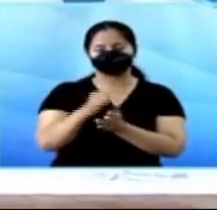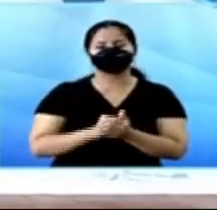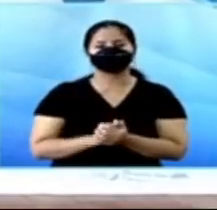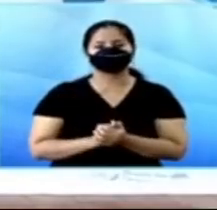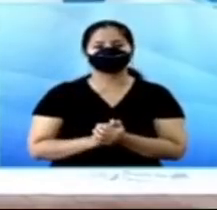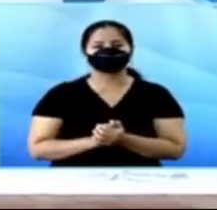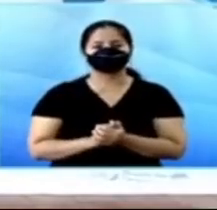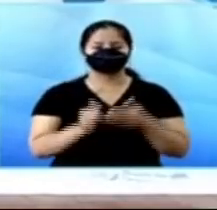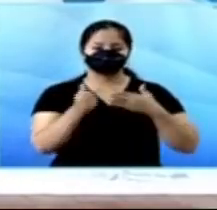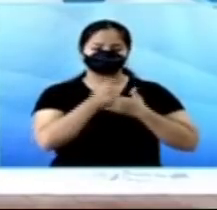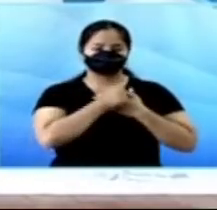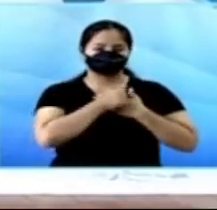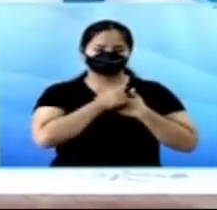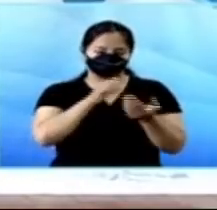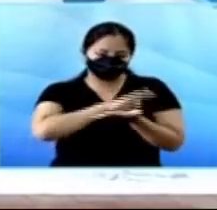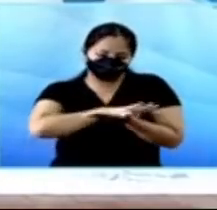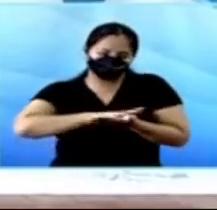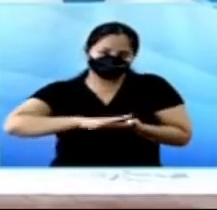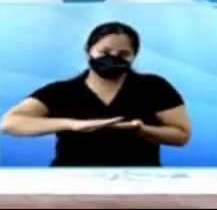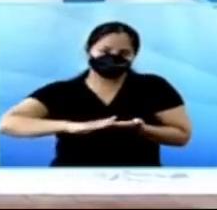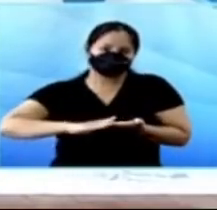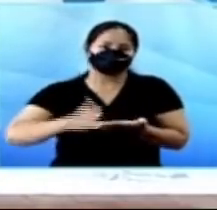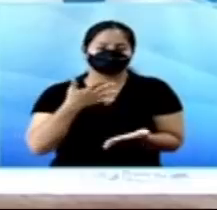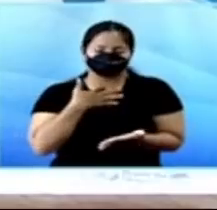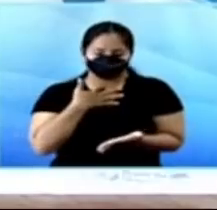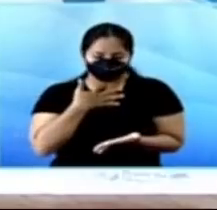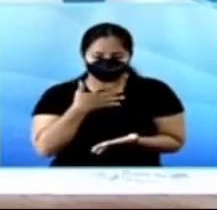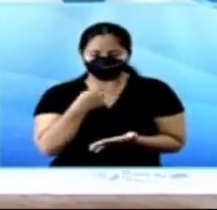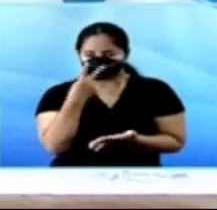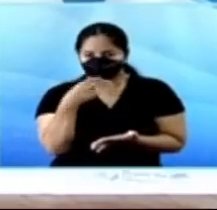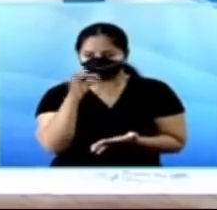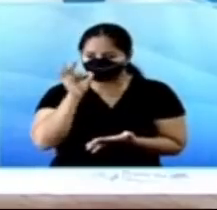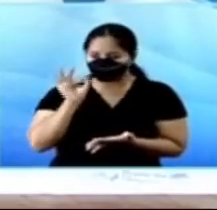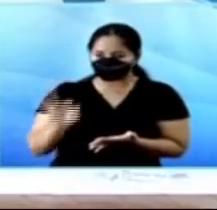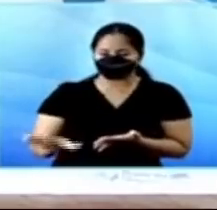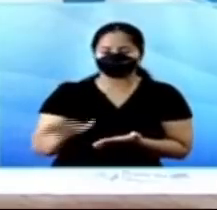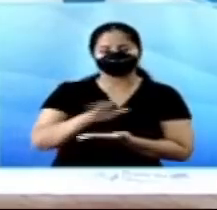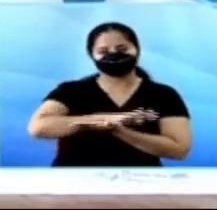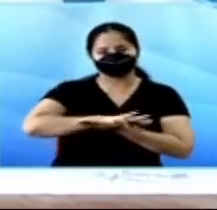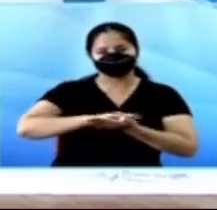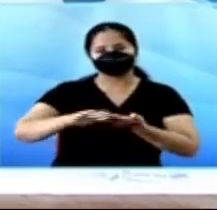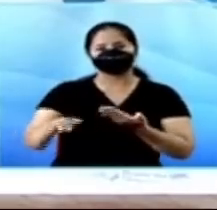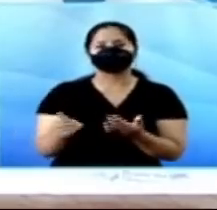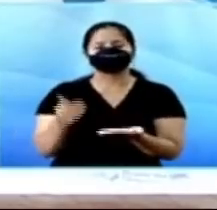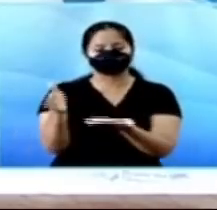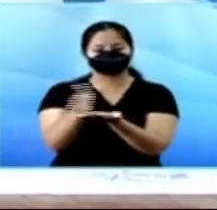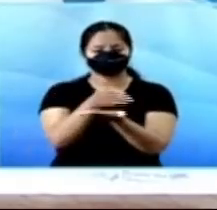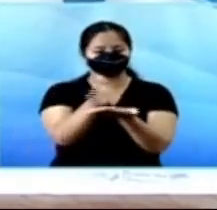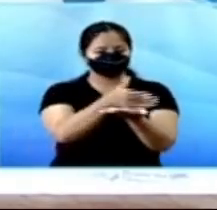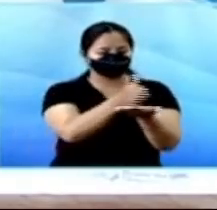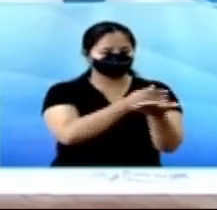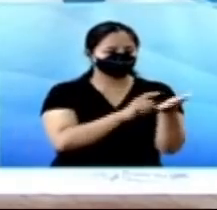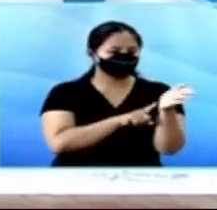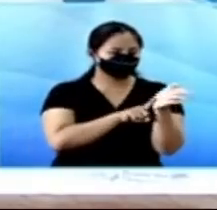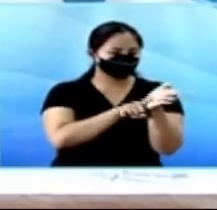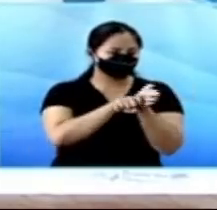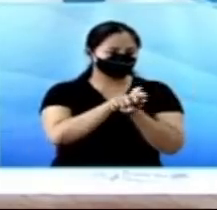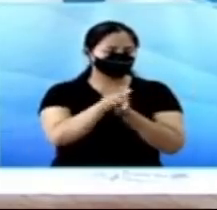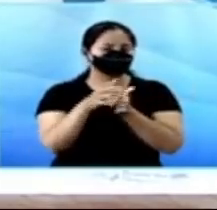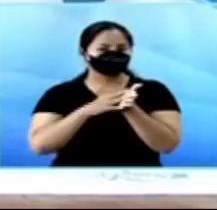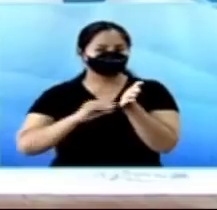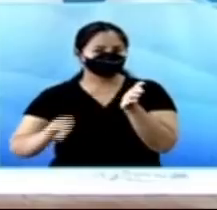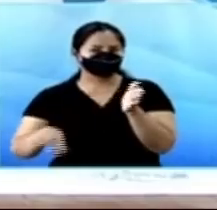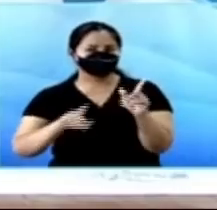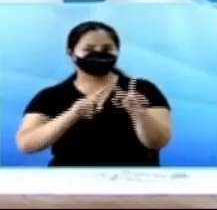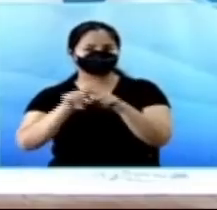ลยาในการไอจามและก็อนามัยขาเสื้ออยู่ทุกที่ที่ว่า